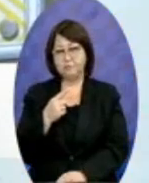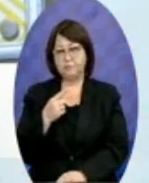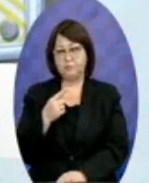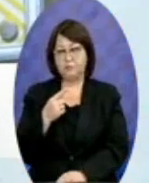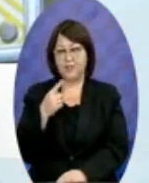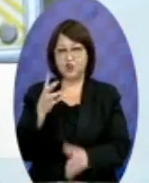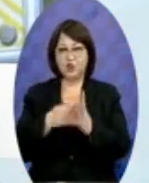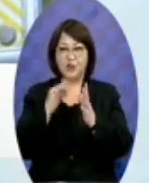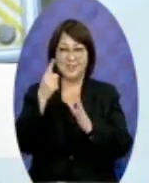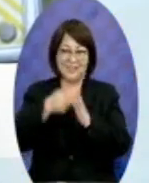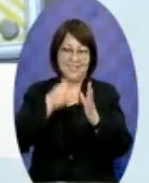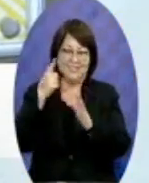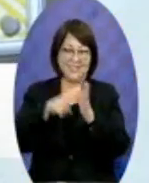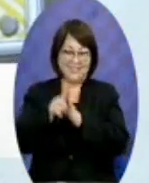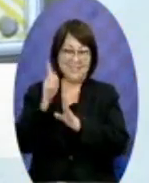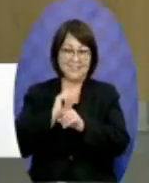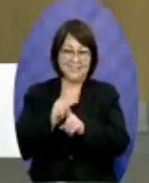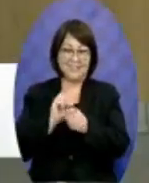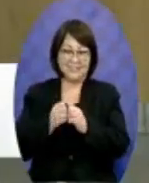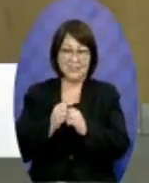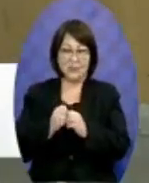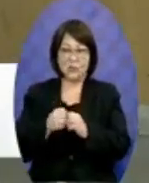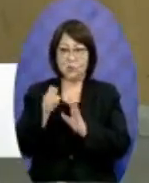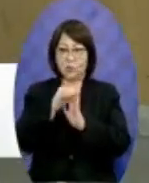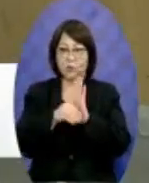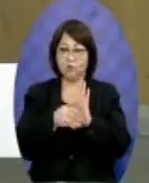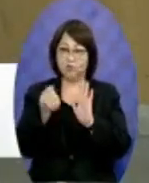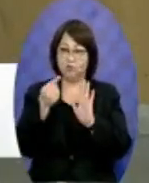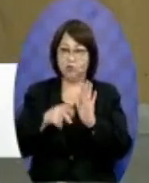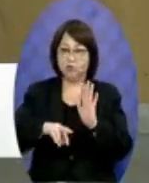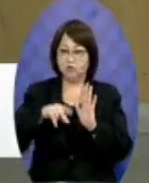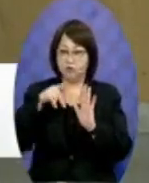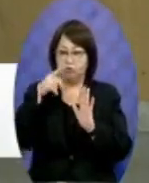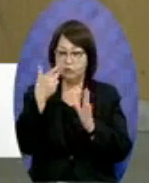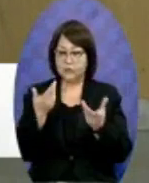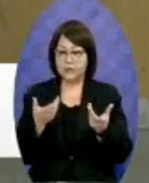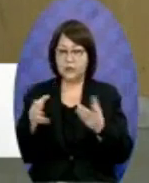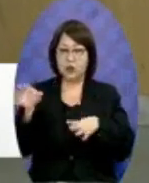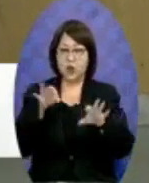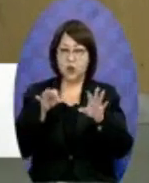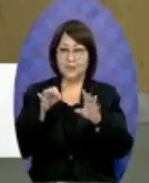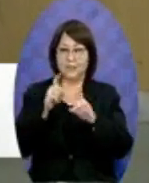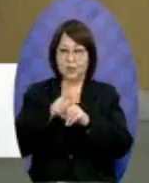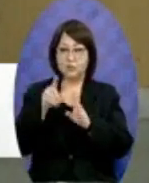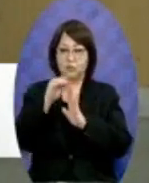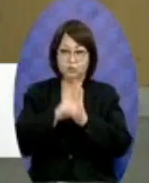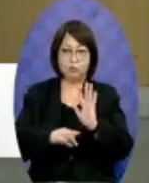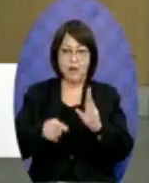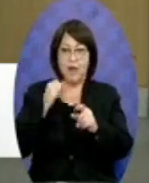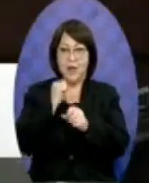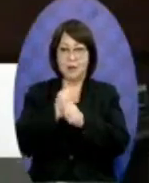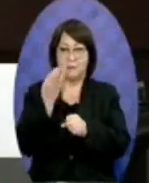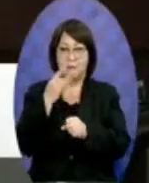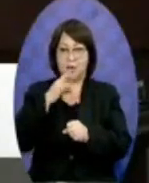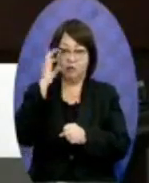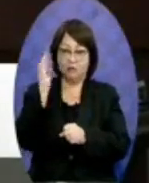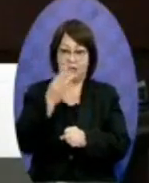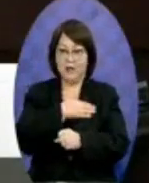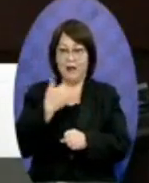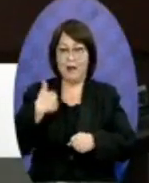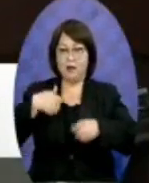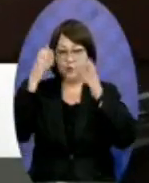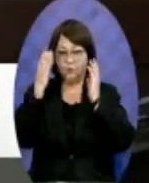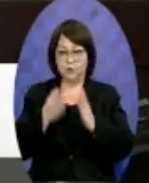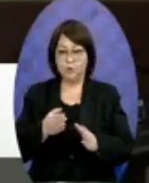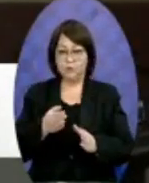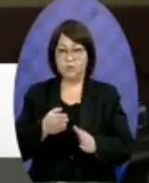албан хаагчийг сонгон шалгаруулах журамд хэд хэдэн өөрчлөлт орж байгаа юм байна. Хамгийн чухал нь ажлын байрны тодорхойлтыг дараг дураараа өөрчилж томилогдож